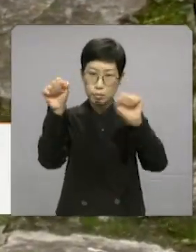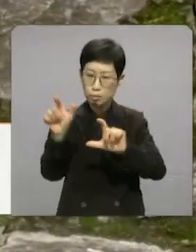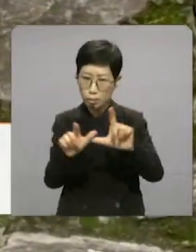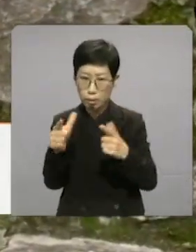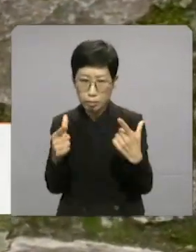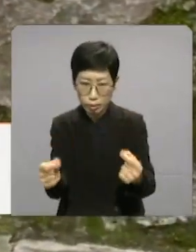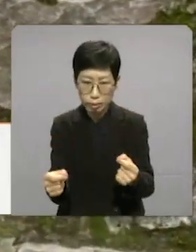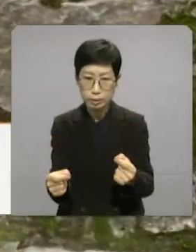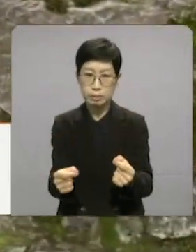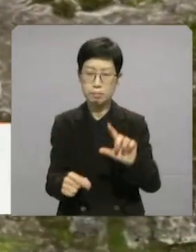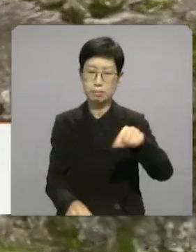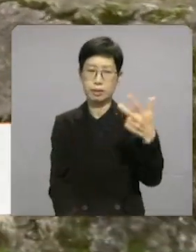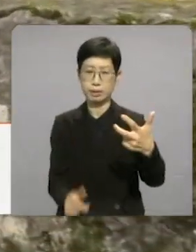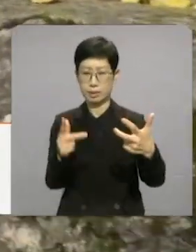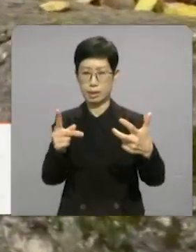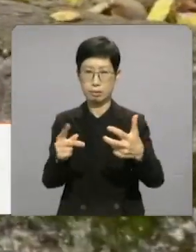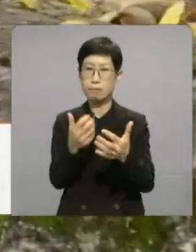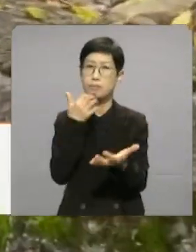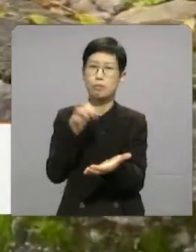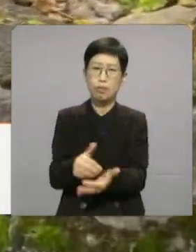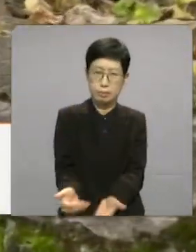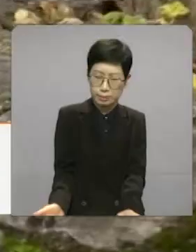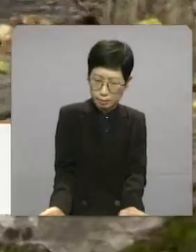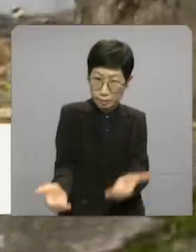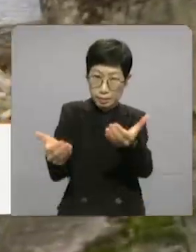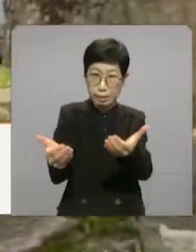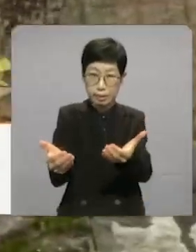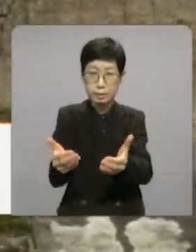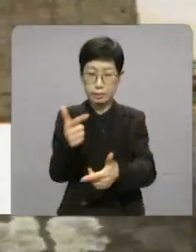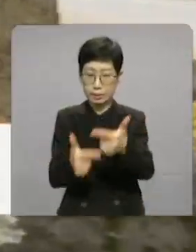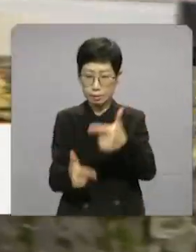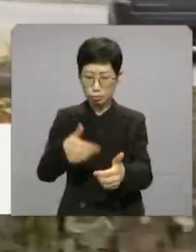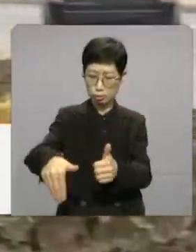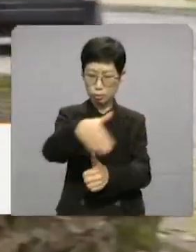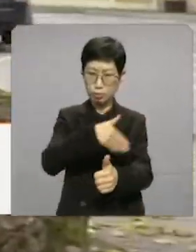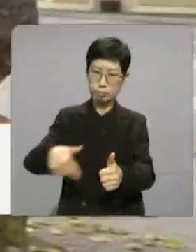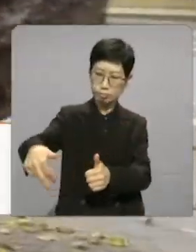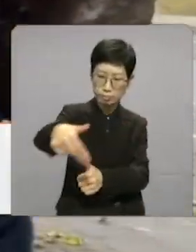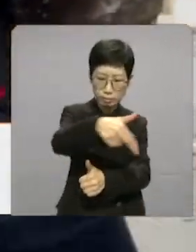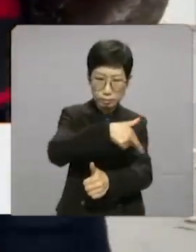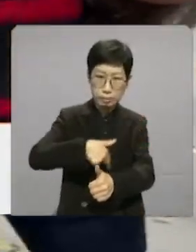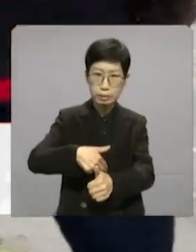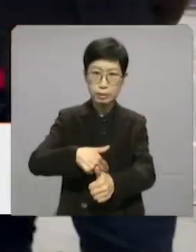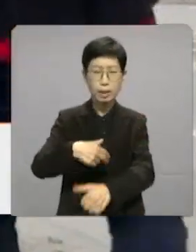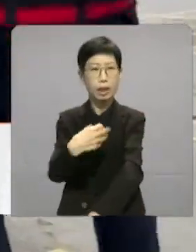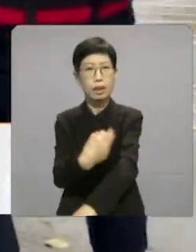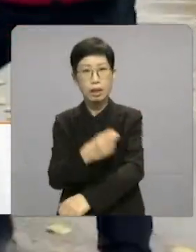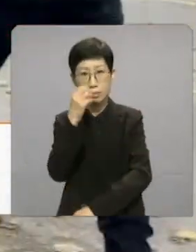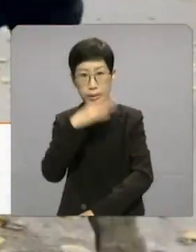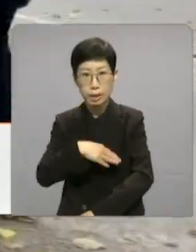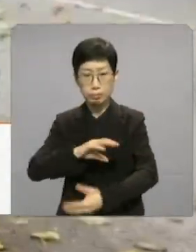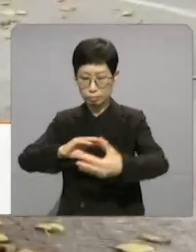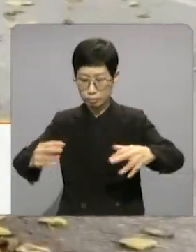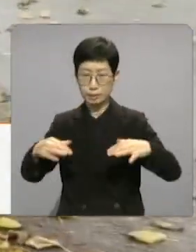자세를 잡고 170kg 돌을 들어 나무 주위를 도는데요. 단순한 근육 자랑이 아닙니다.